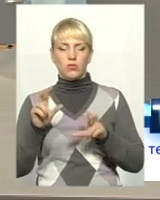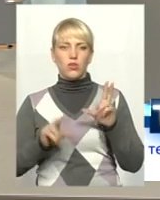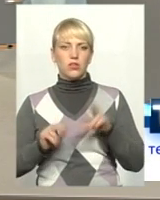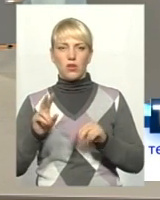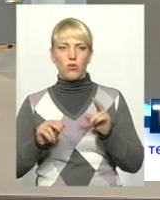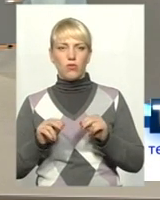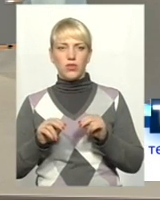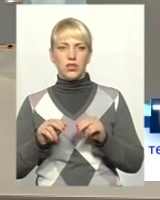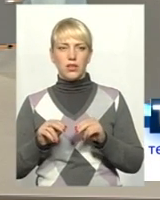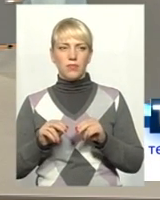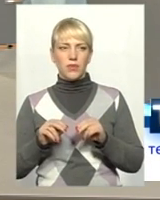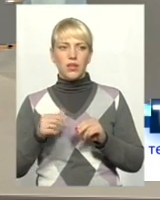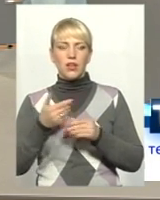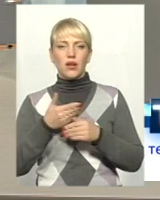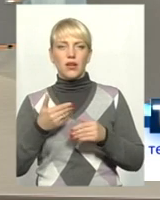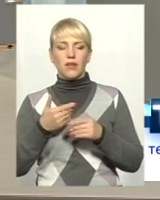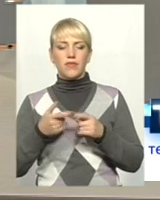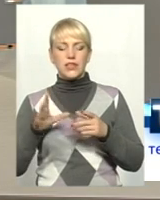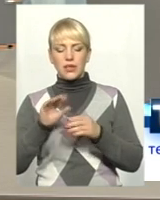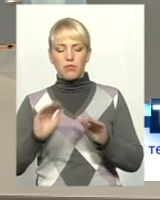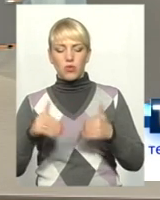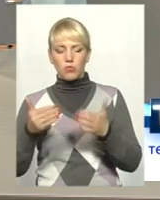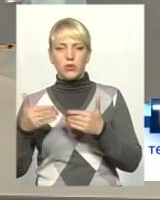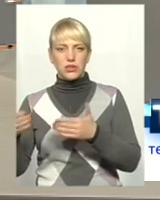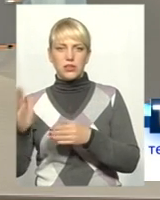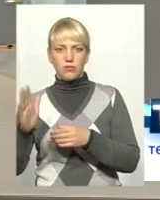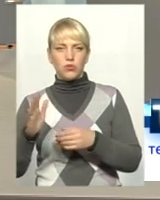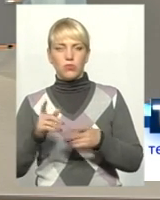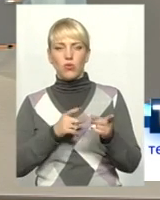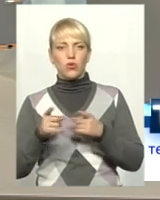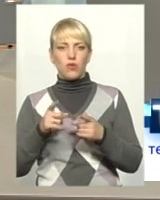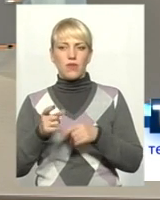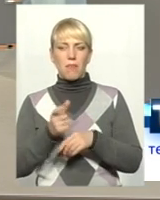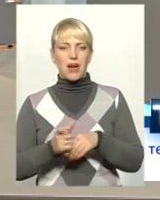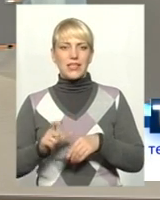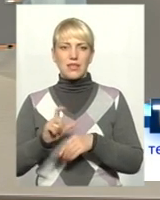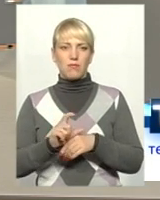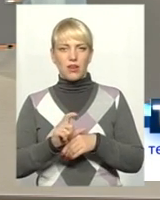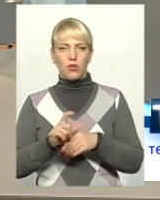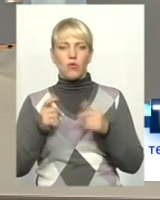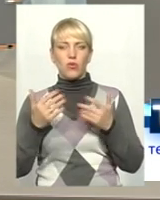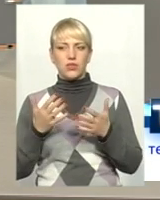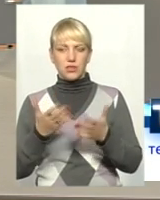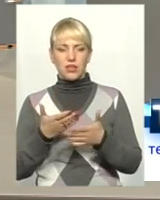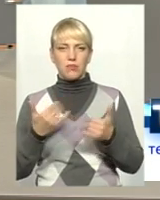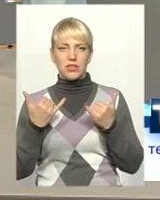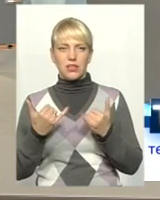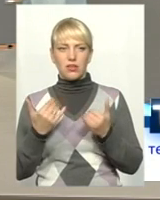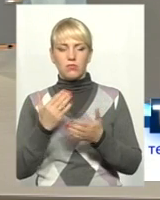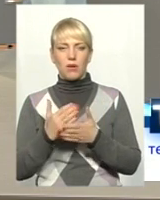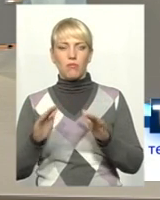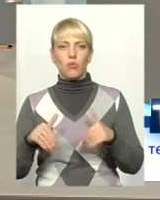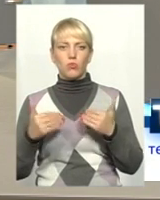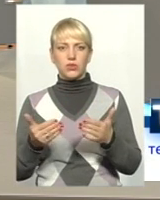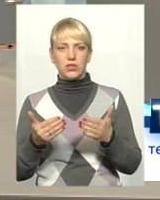розраховувати. Звичайно, ми пропозиції свої будемо готувати максимальні. Максимальні, оскільки ми зараз вже маємо